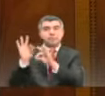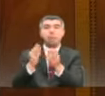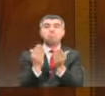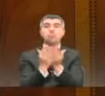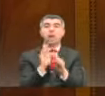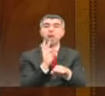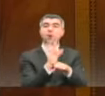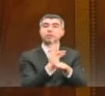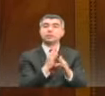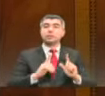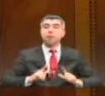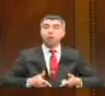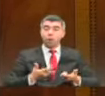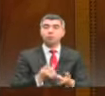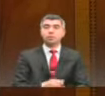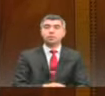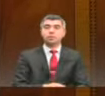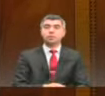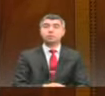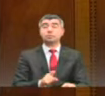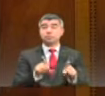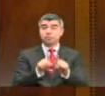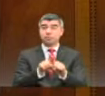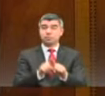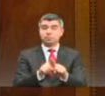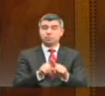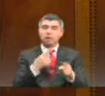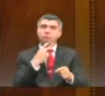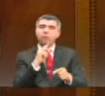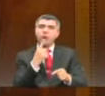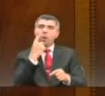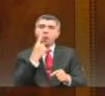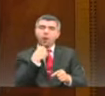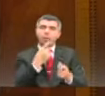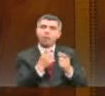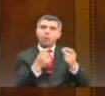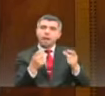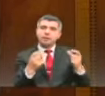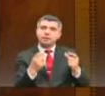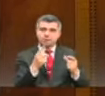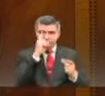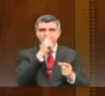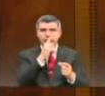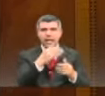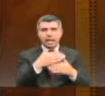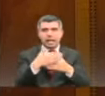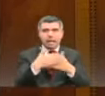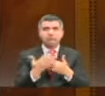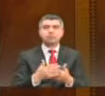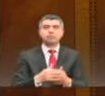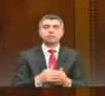الجغرافية التي يهمها التيسير، دابا عندنا خريطة أولية اللي غادي نسعوا فيه، توسيع الأسلاك